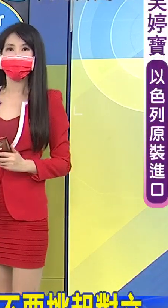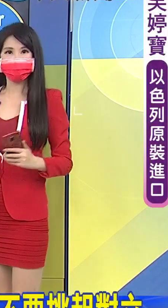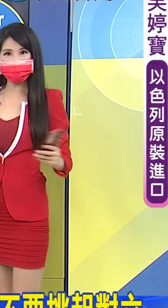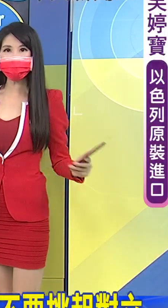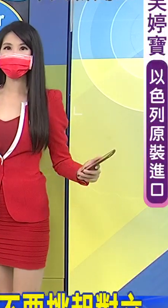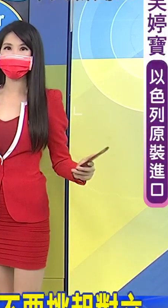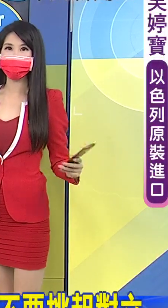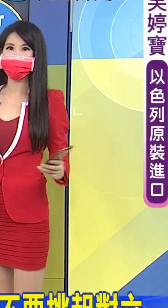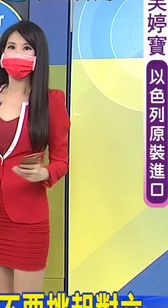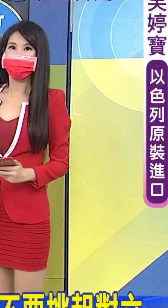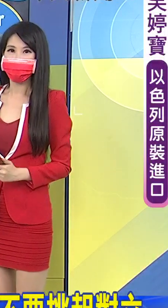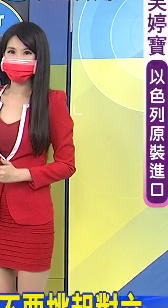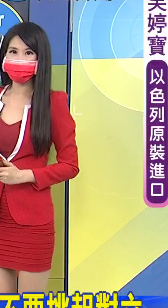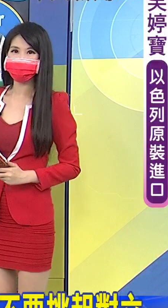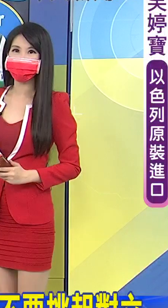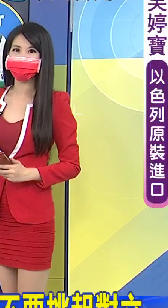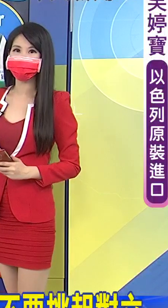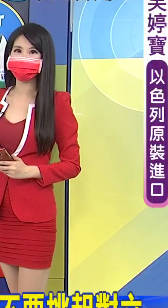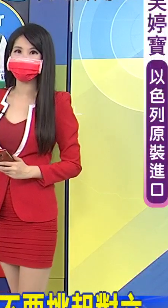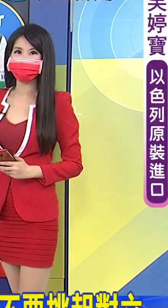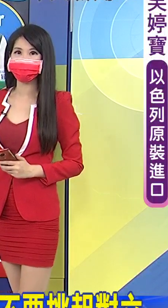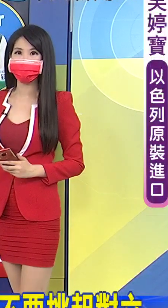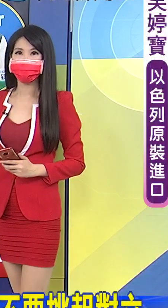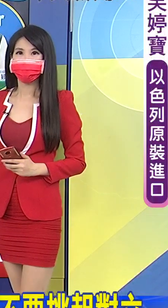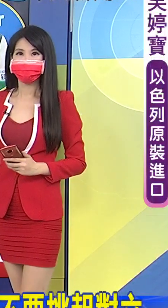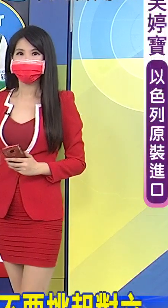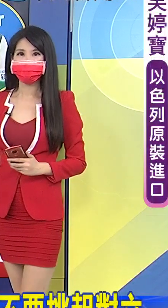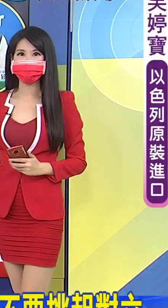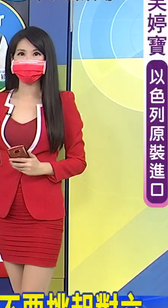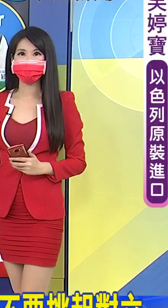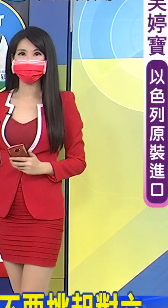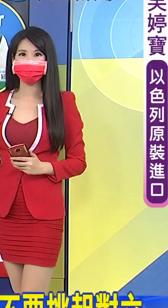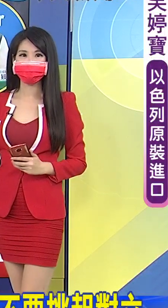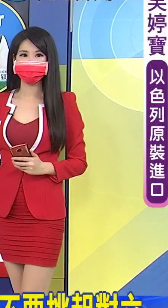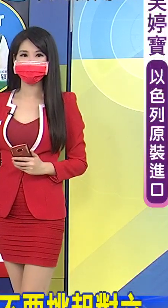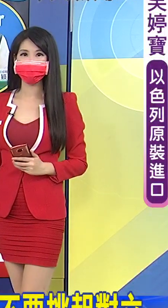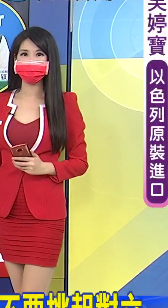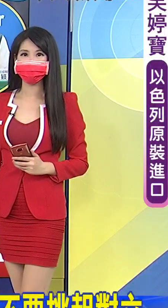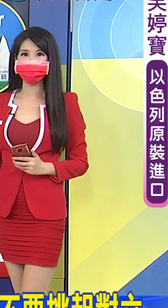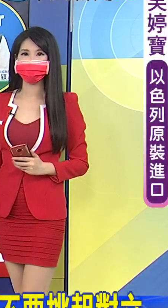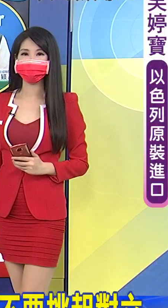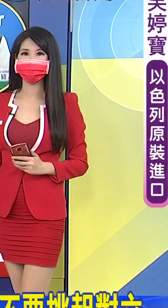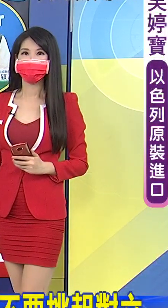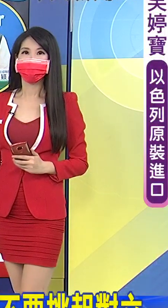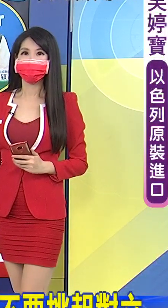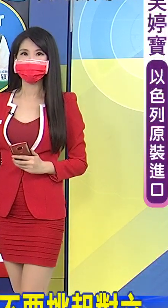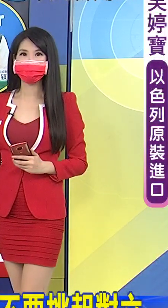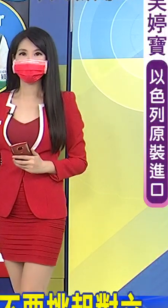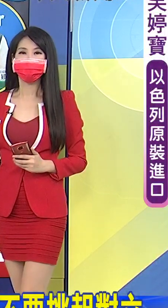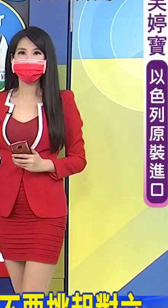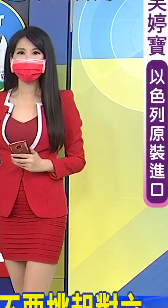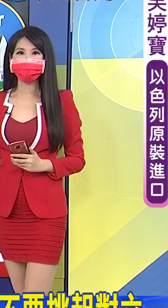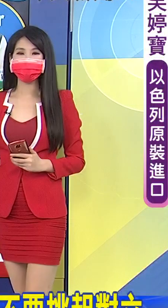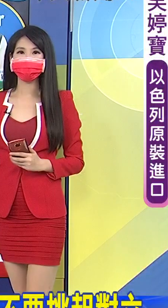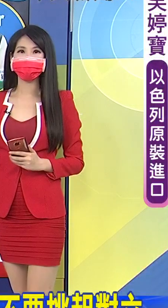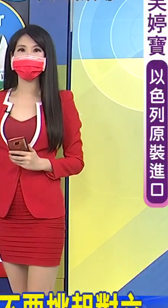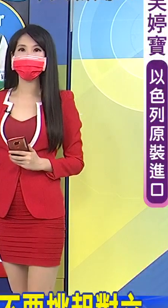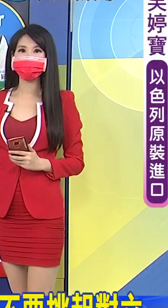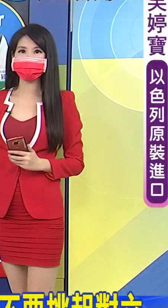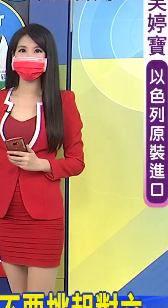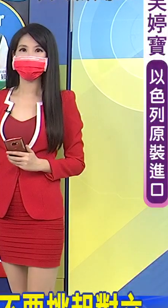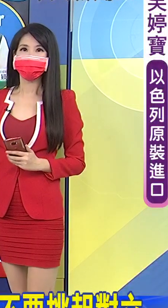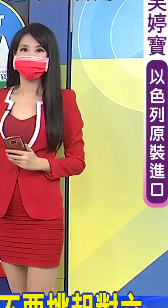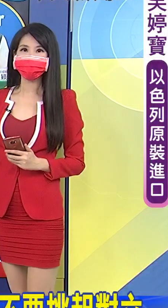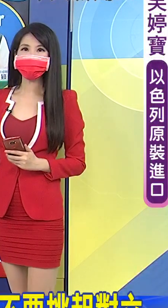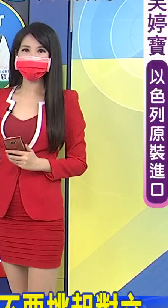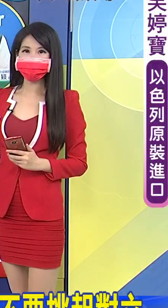生没有疫苗打，好，他怒轰说这个说法根本是挑起对立，这是而且黄市长是不是忘